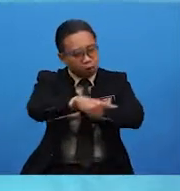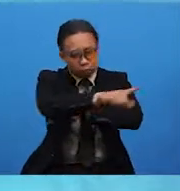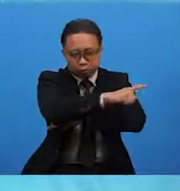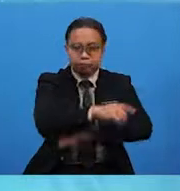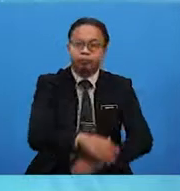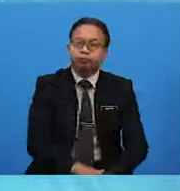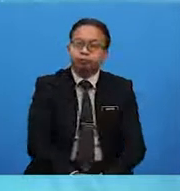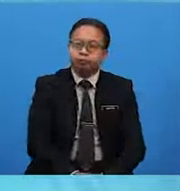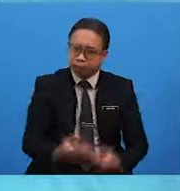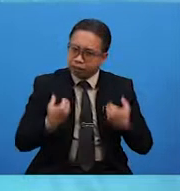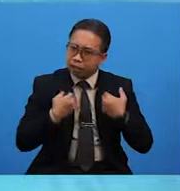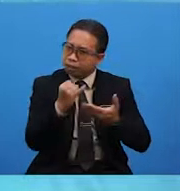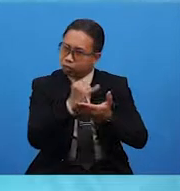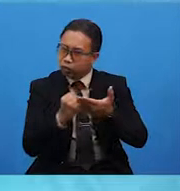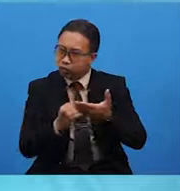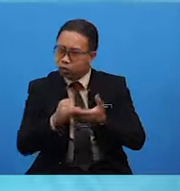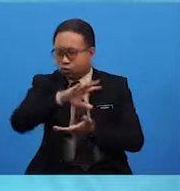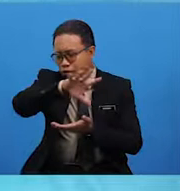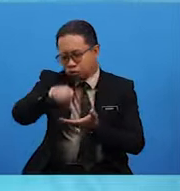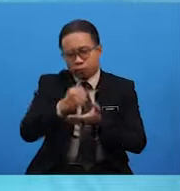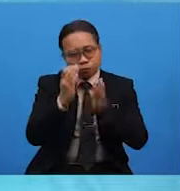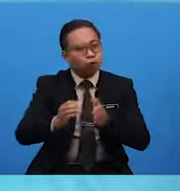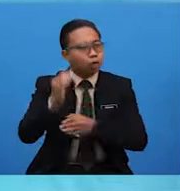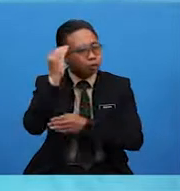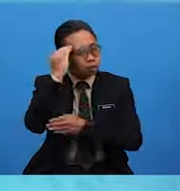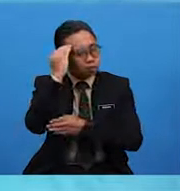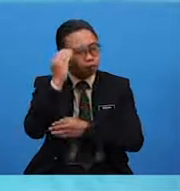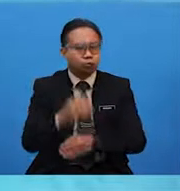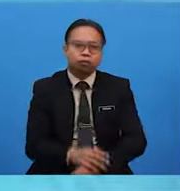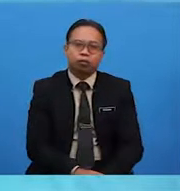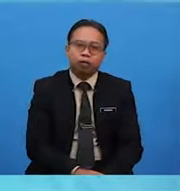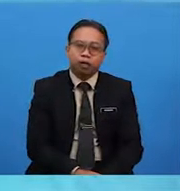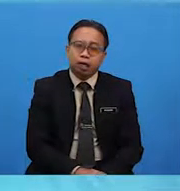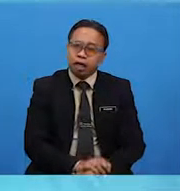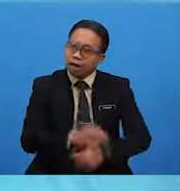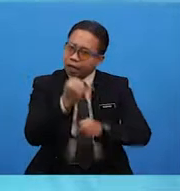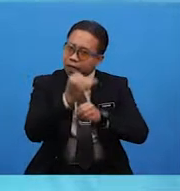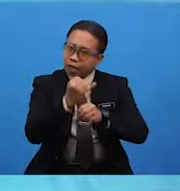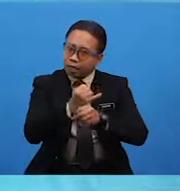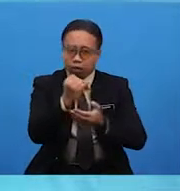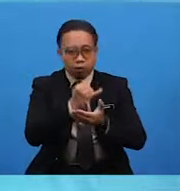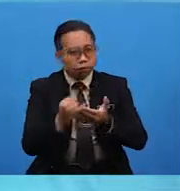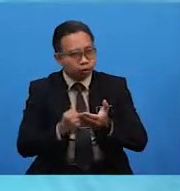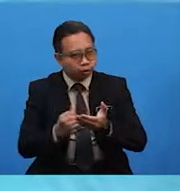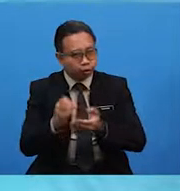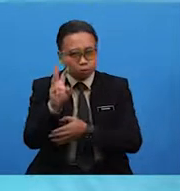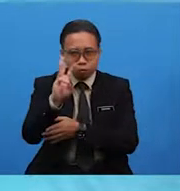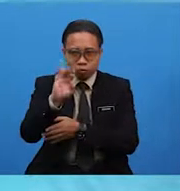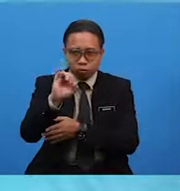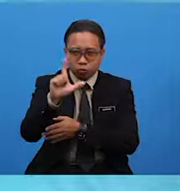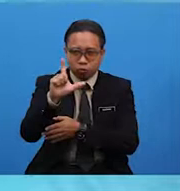tahu betul lukisan semua orang tahu sejarah ya Boleh Pak sama sekali menjadi karyanya dilukis oleh Beliau hanya ini